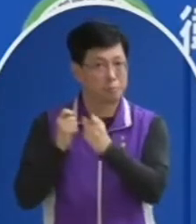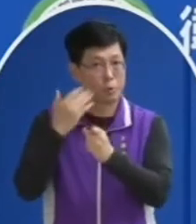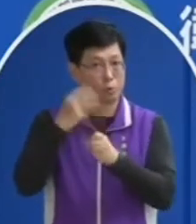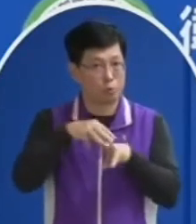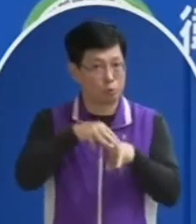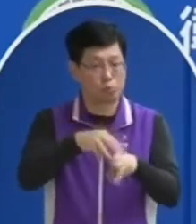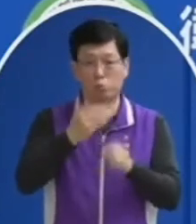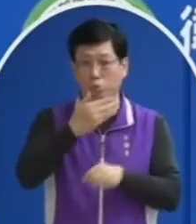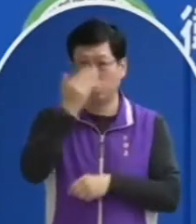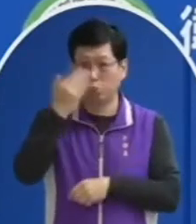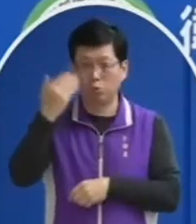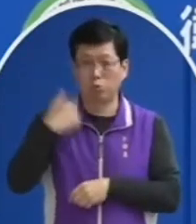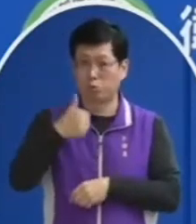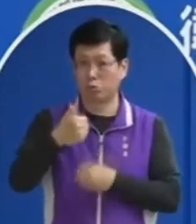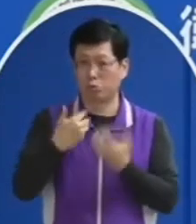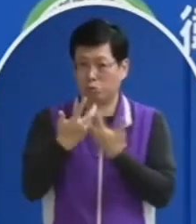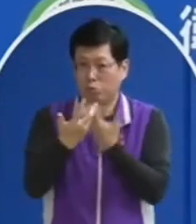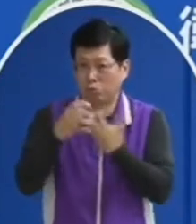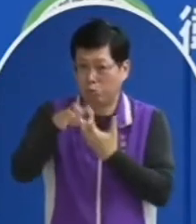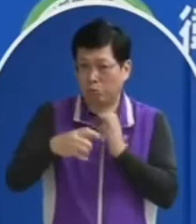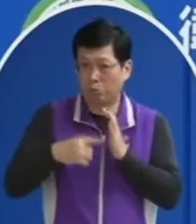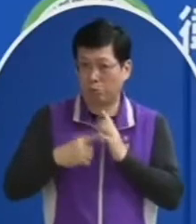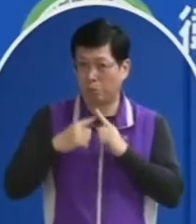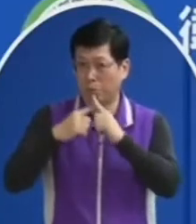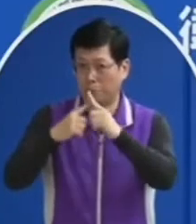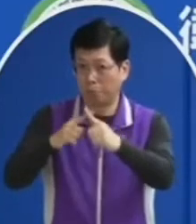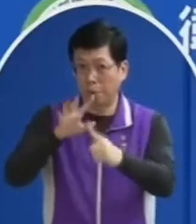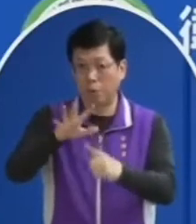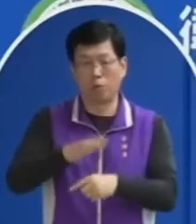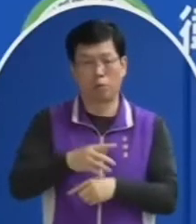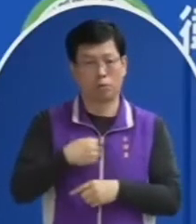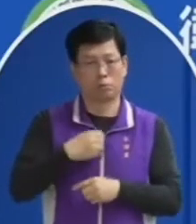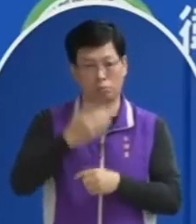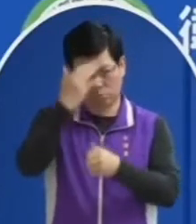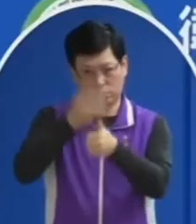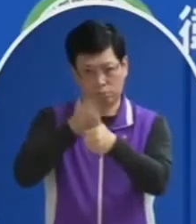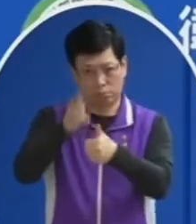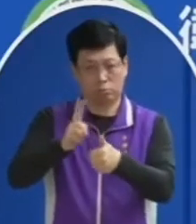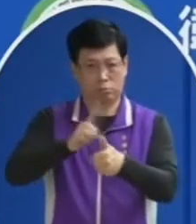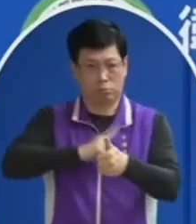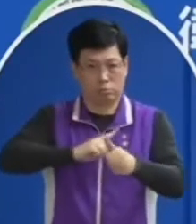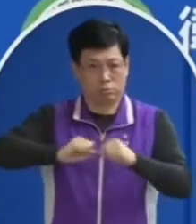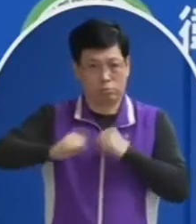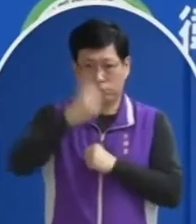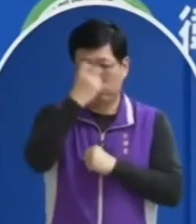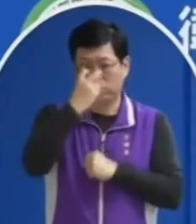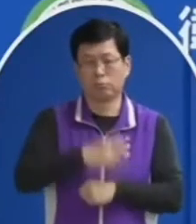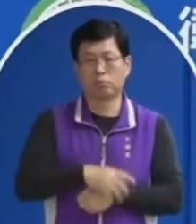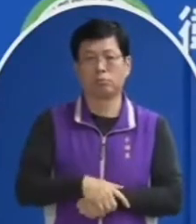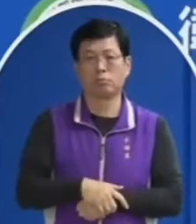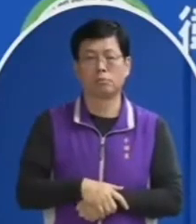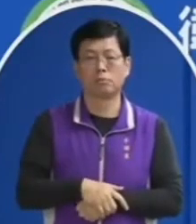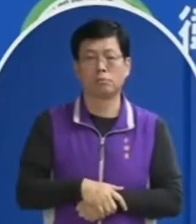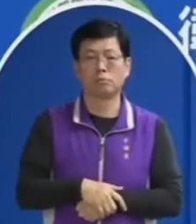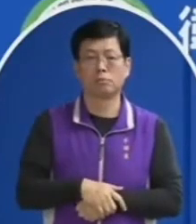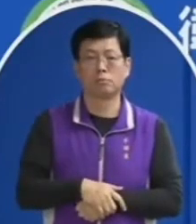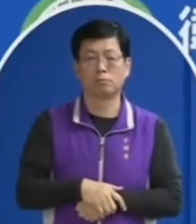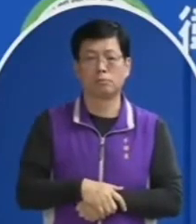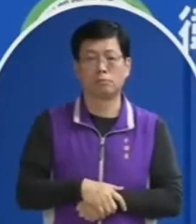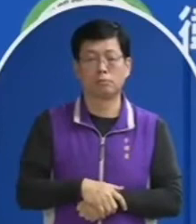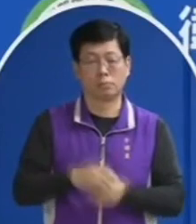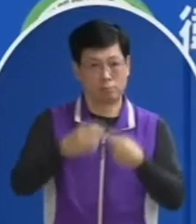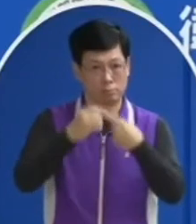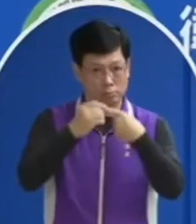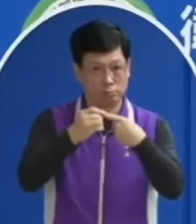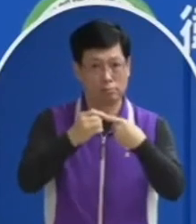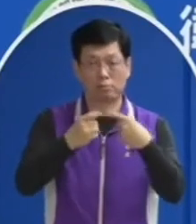旅游到人潮拥挤者，第一个我们请要自主健康管理，那第一